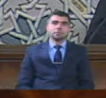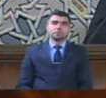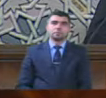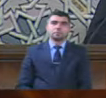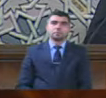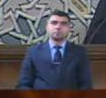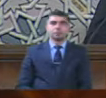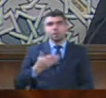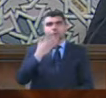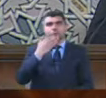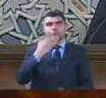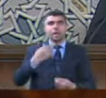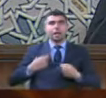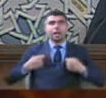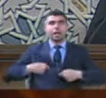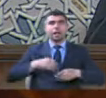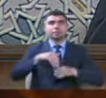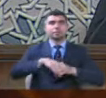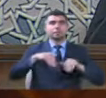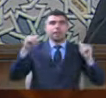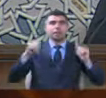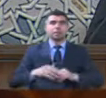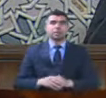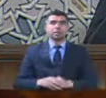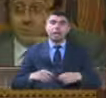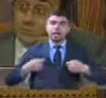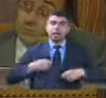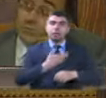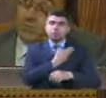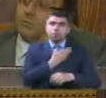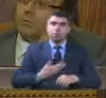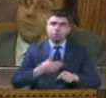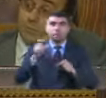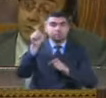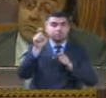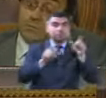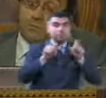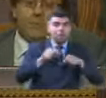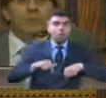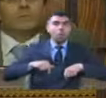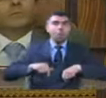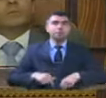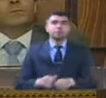شكرا السيد الرئيس، السيد رئيس الحكومة، السيدات والسادة الوزراء.